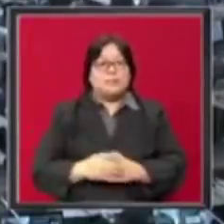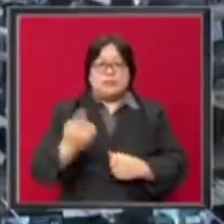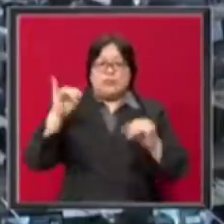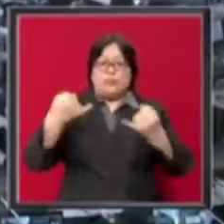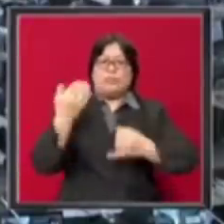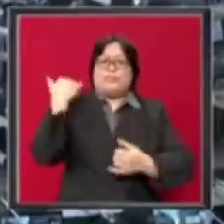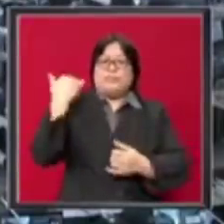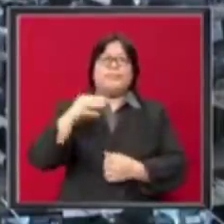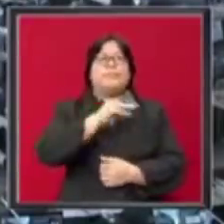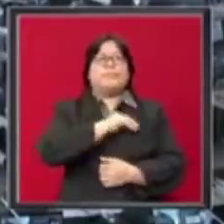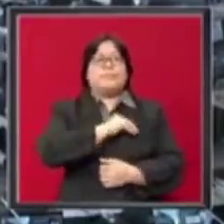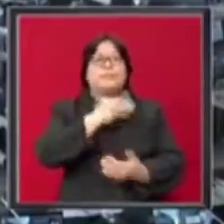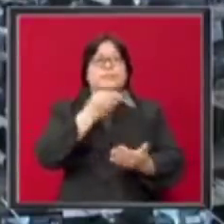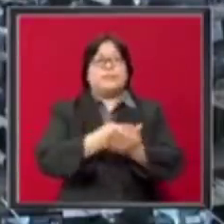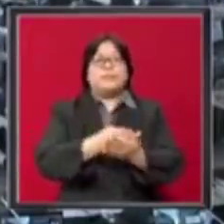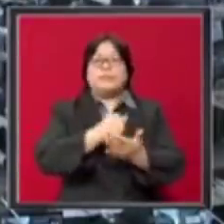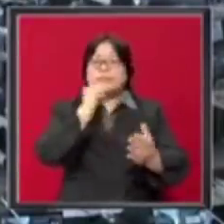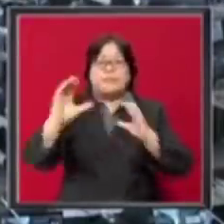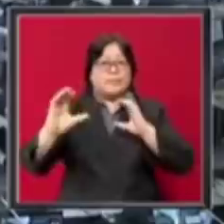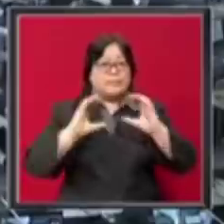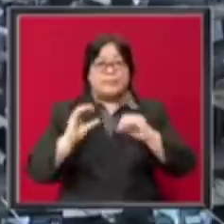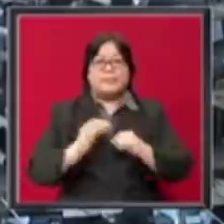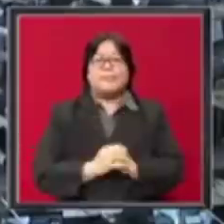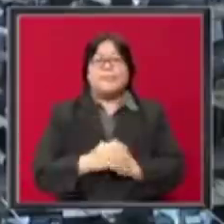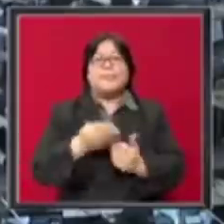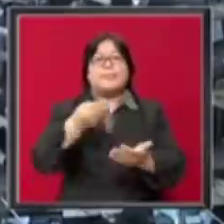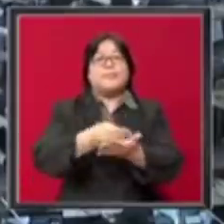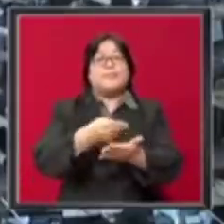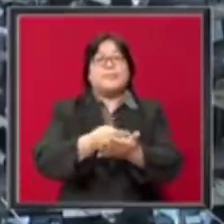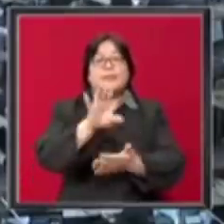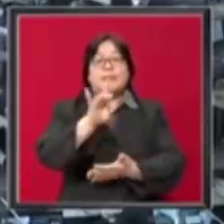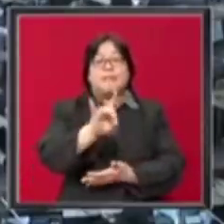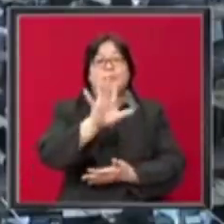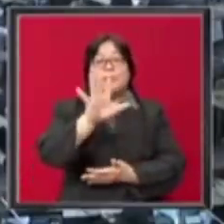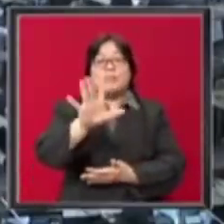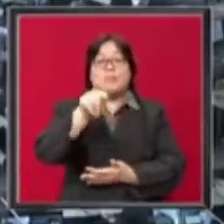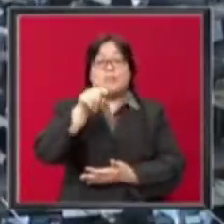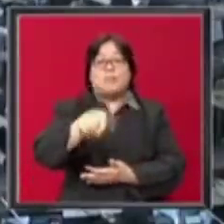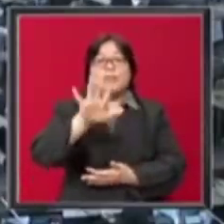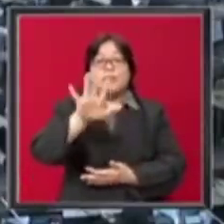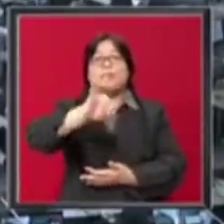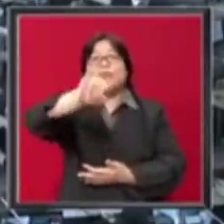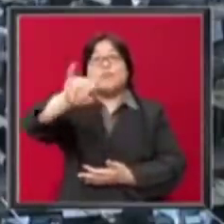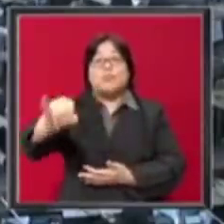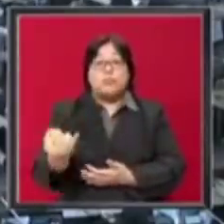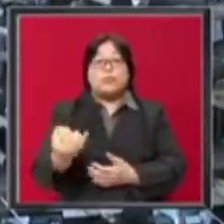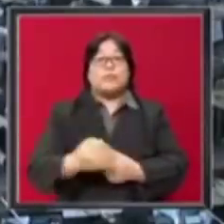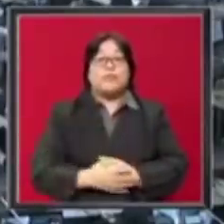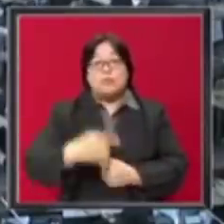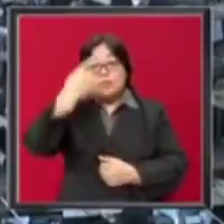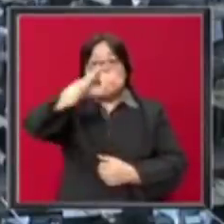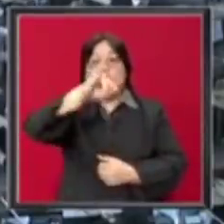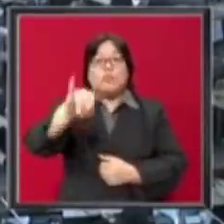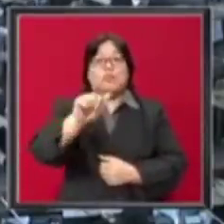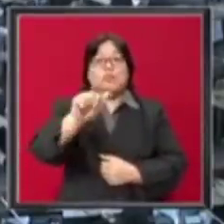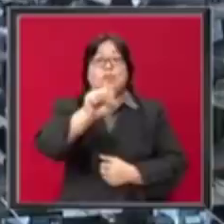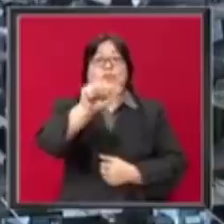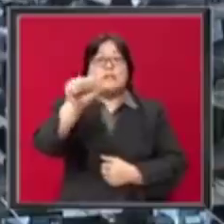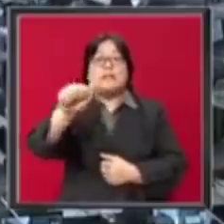pada Jumaat yang lalu Menteri Kewangan tidak menyebut peruntukan 85.5 juta untuk